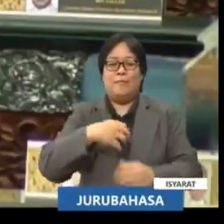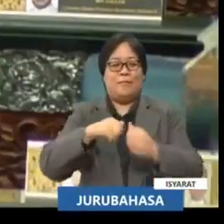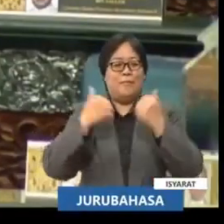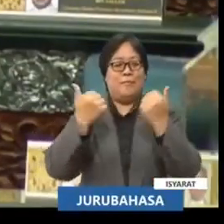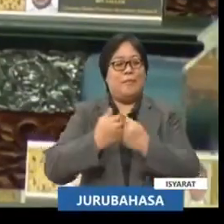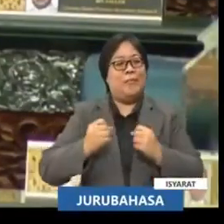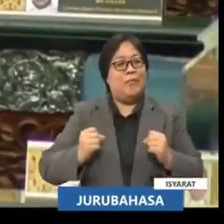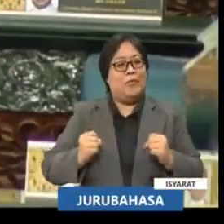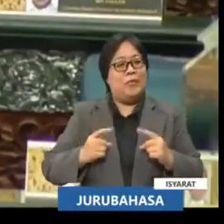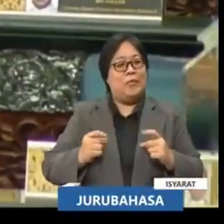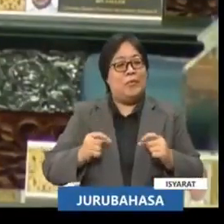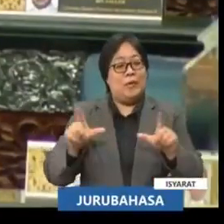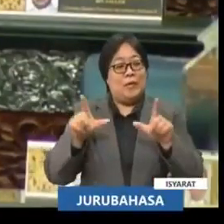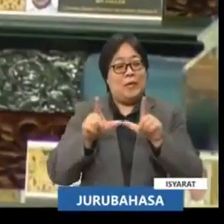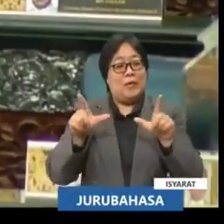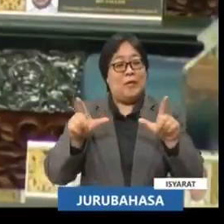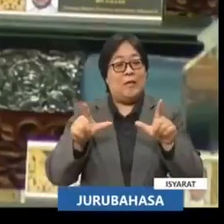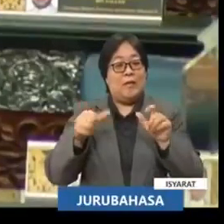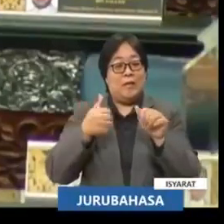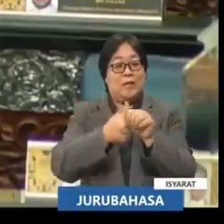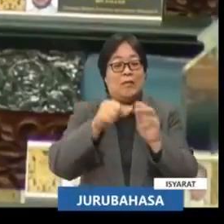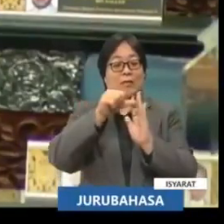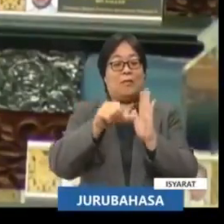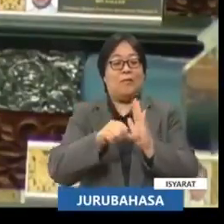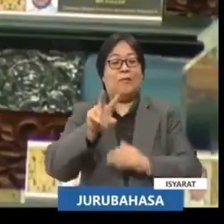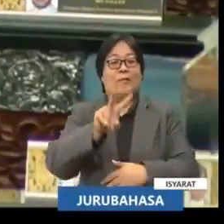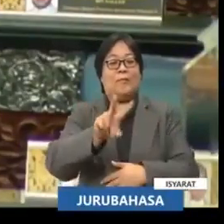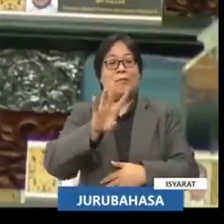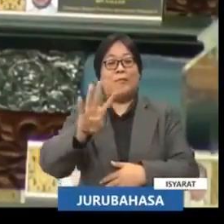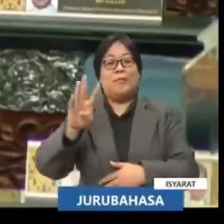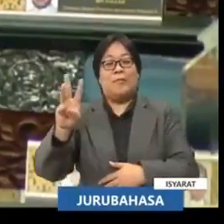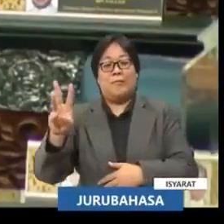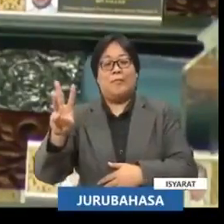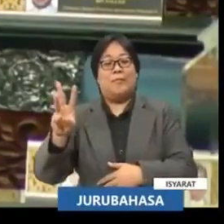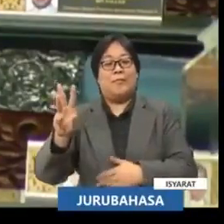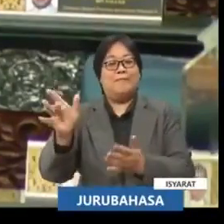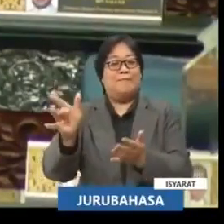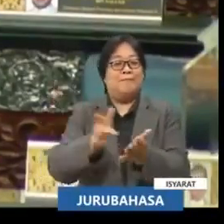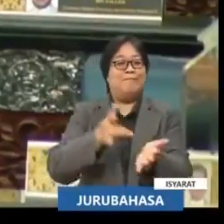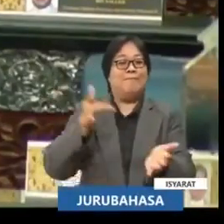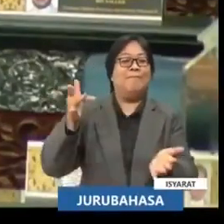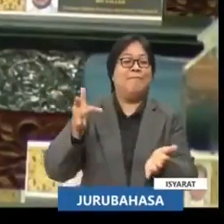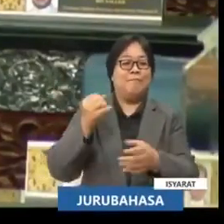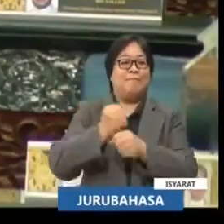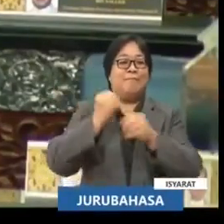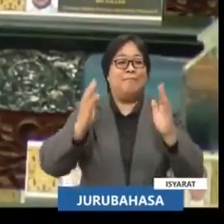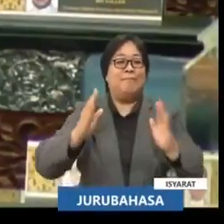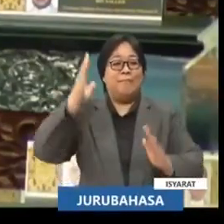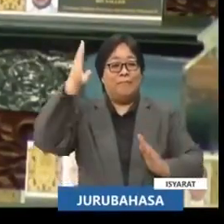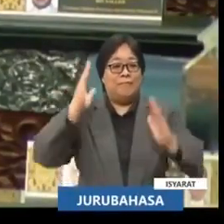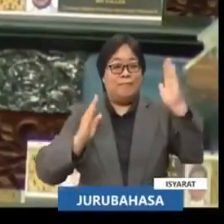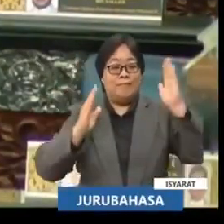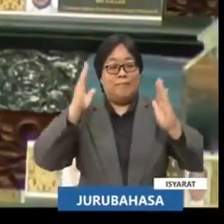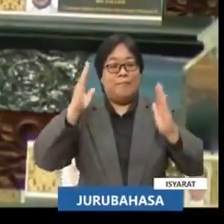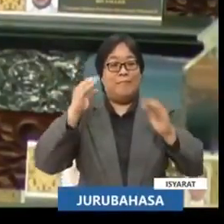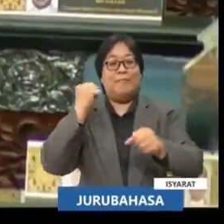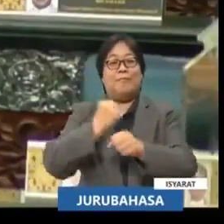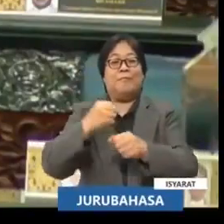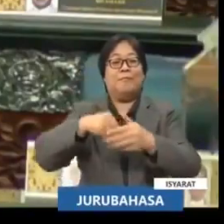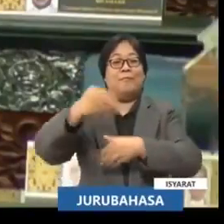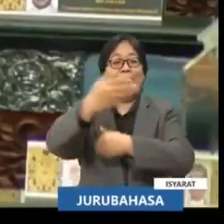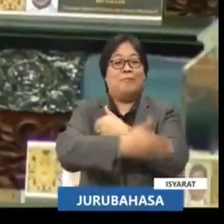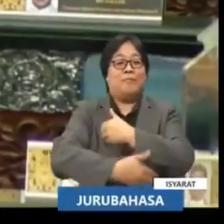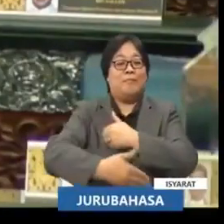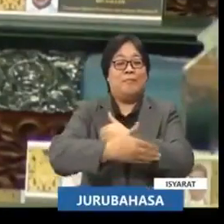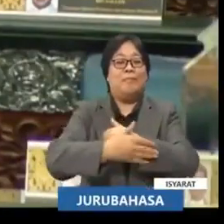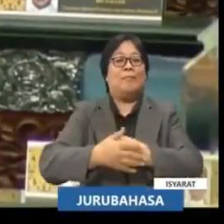pekerjaan swasta yang berlesen di bawah Akta 246 yang melakukan eksploitasi terhadap pekerja tempatan yang bekerja di